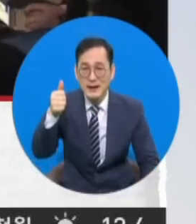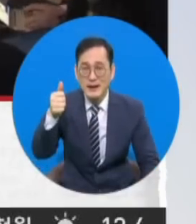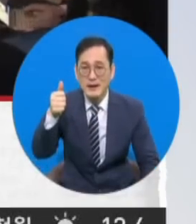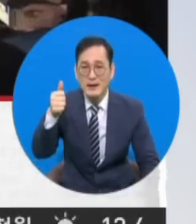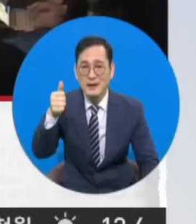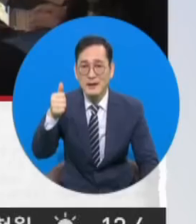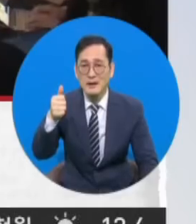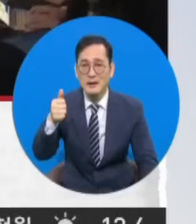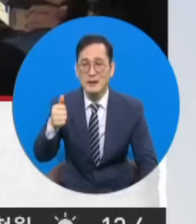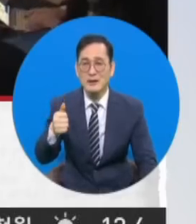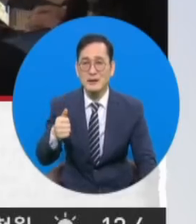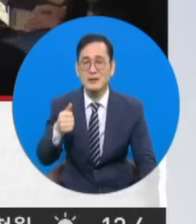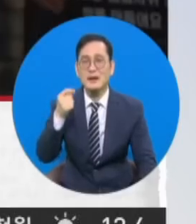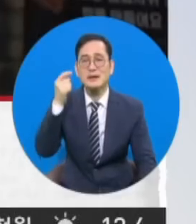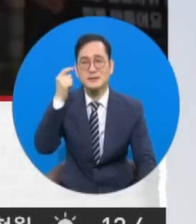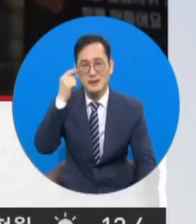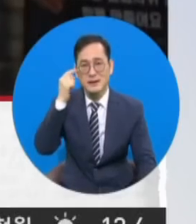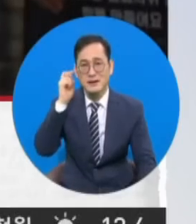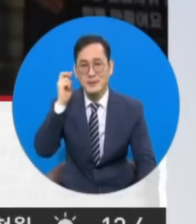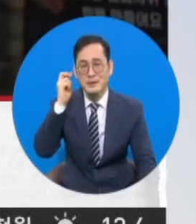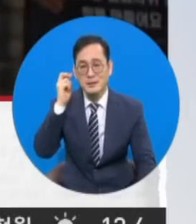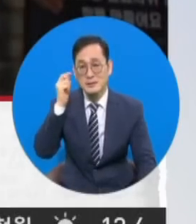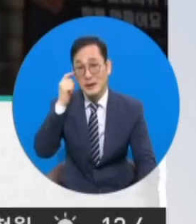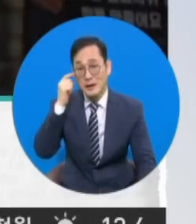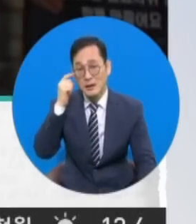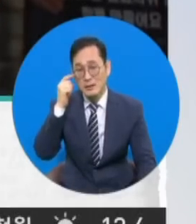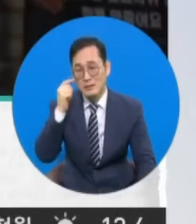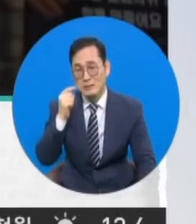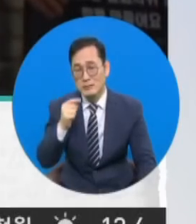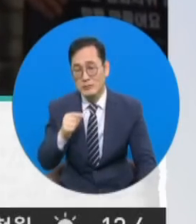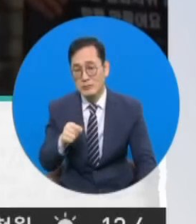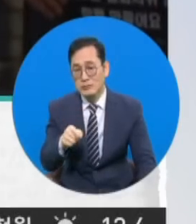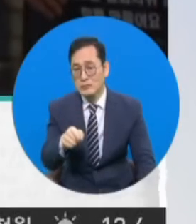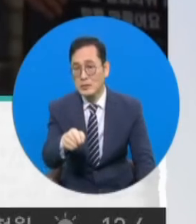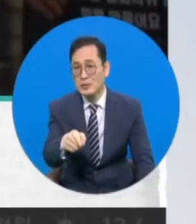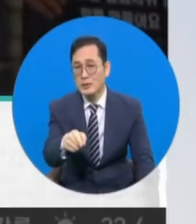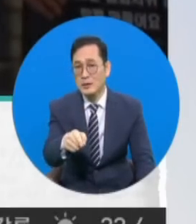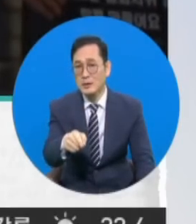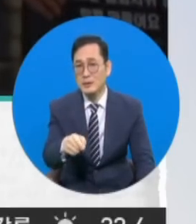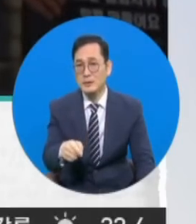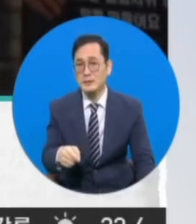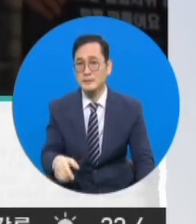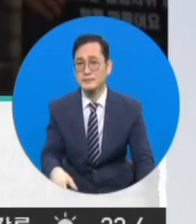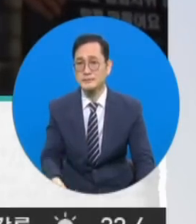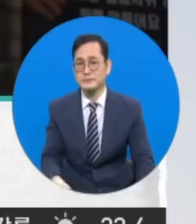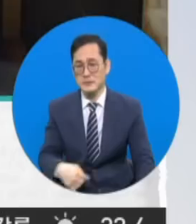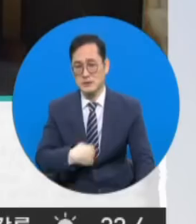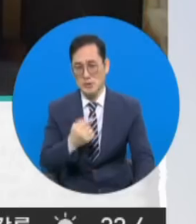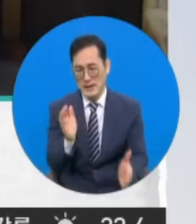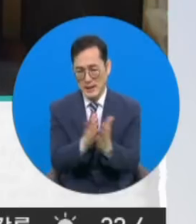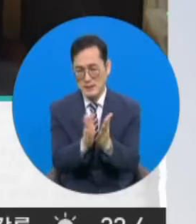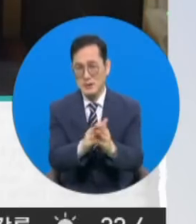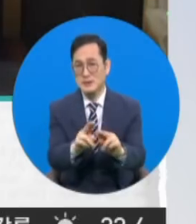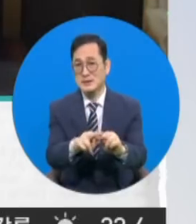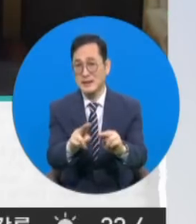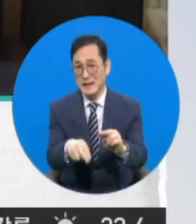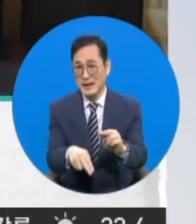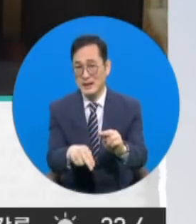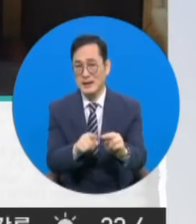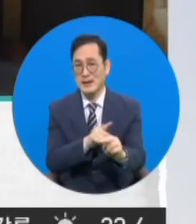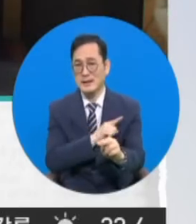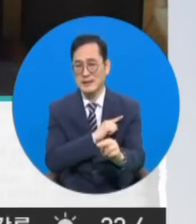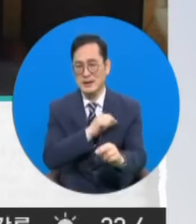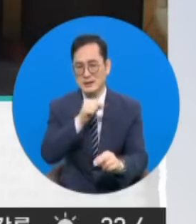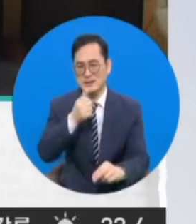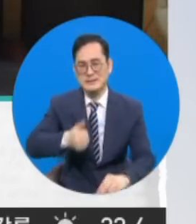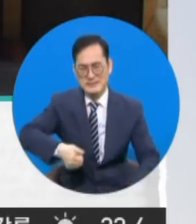메시지로 저는 조금 해석이 됐습니다 그래서 사실은 처음부터 당내에서 이런 최고위원이 자진 사퇴하는 것이 가장 모양이